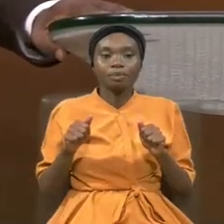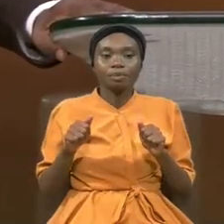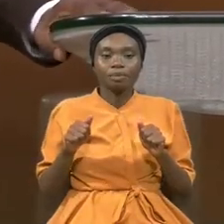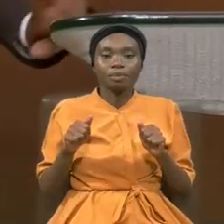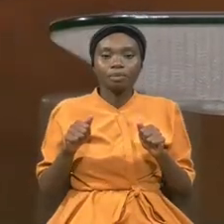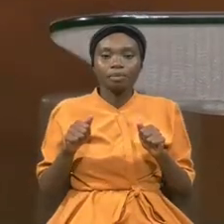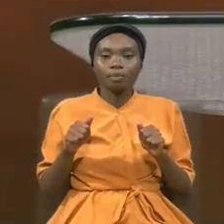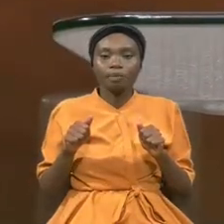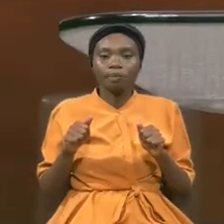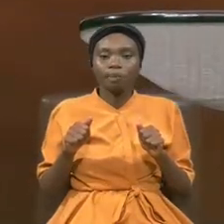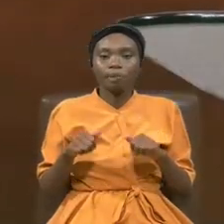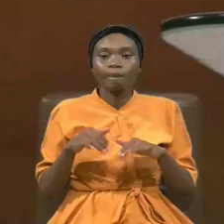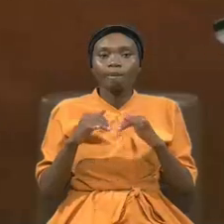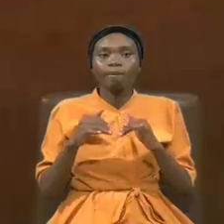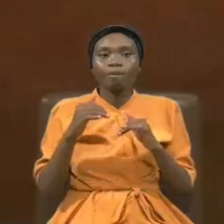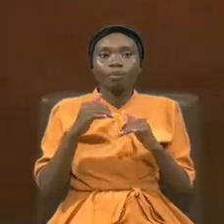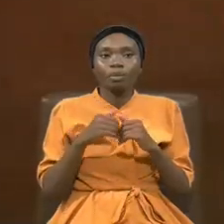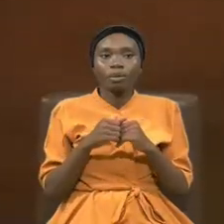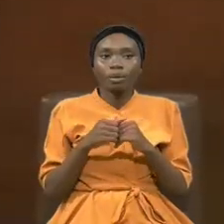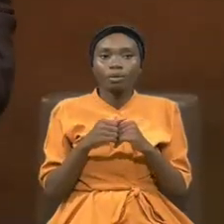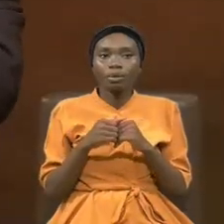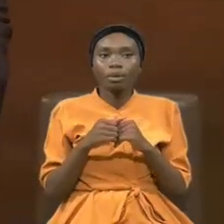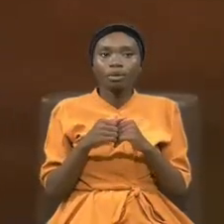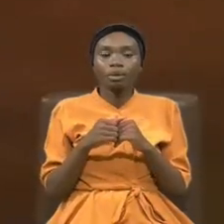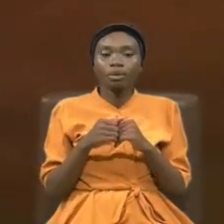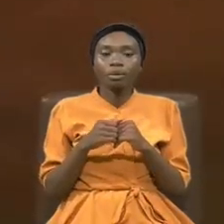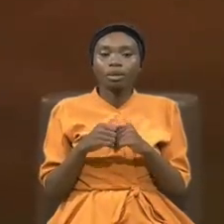pacifique, ce n'est pas